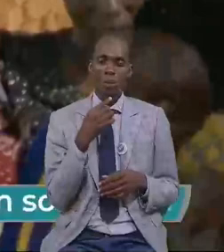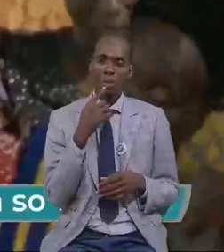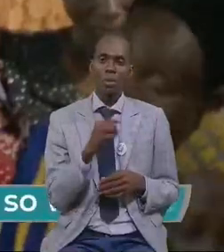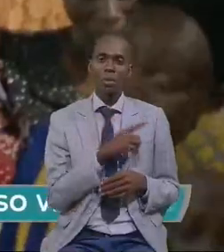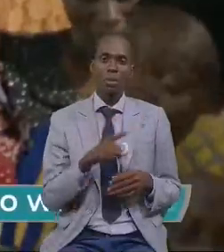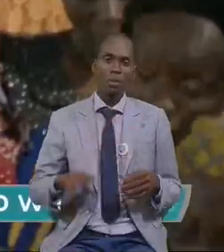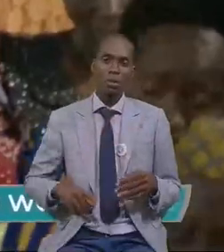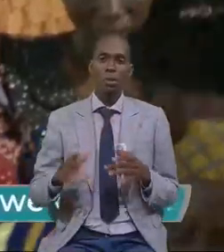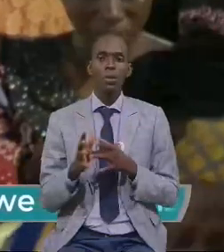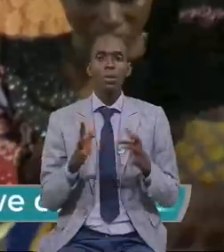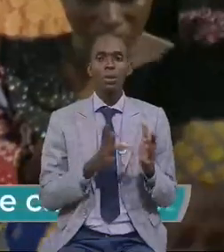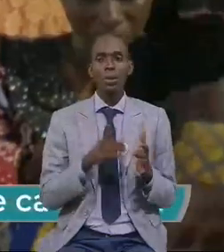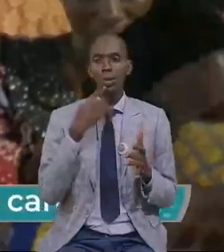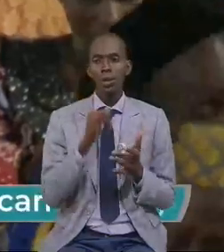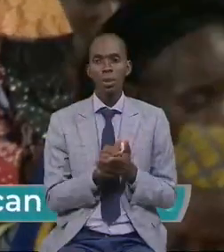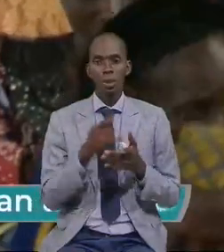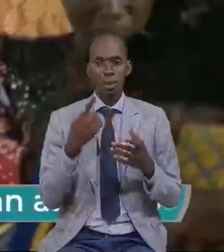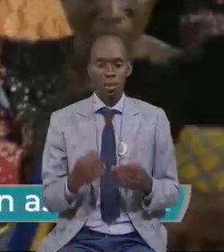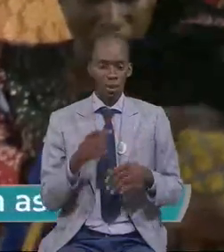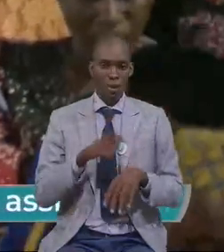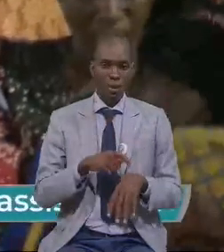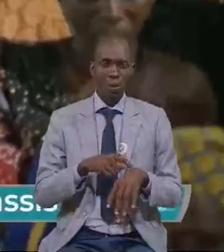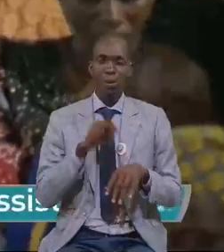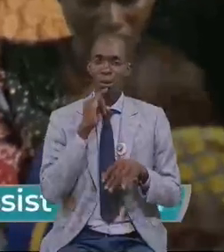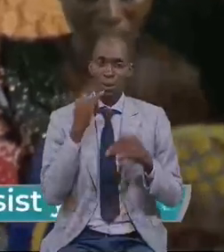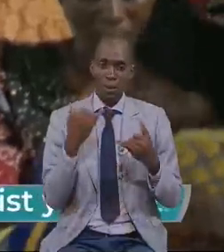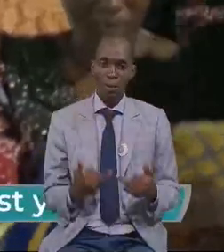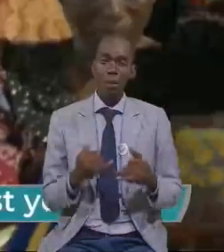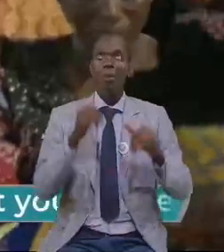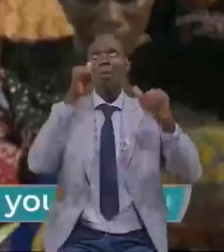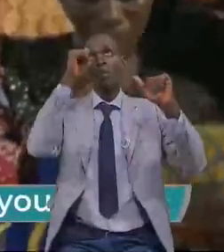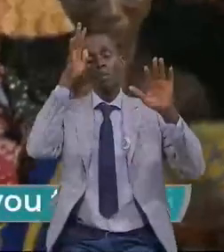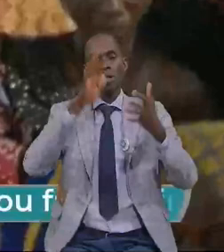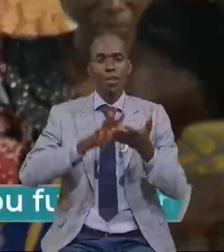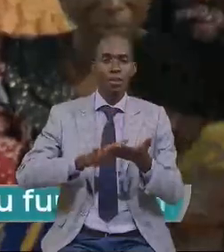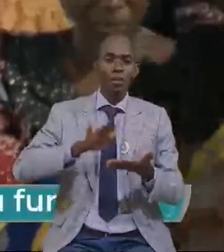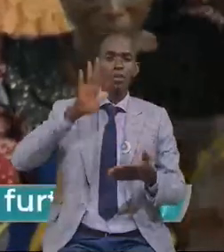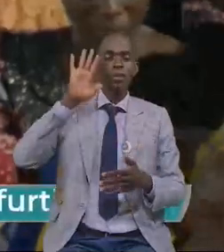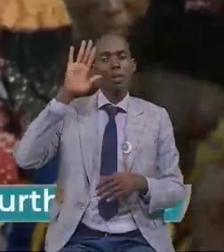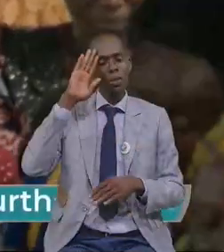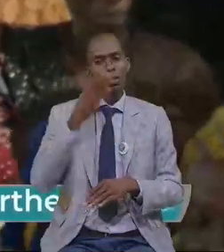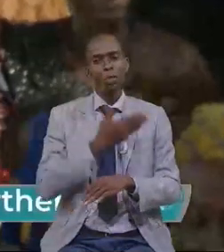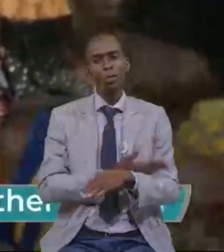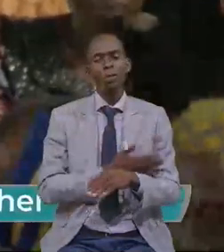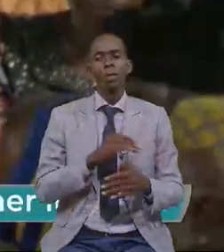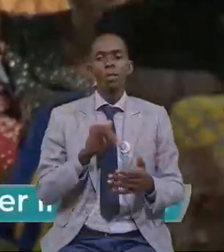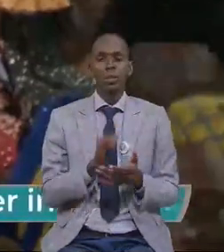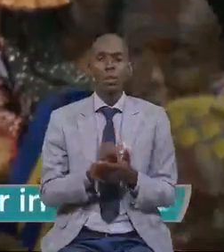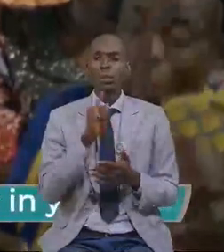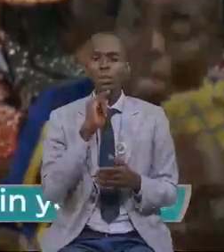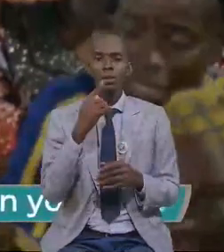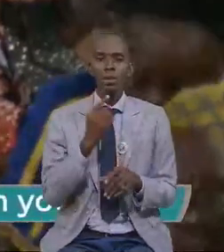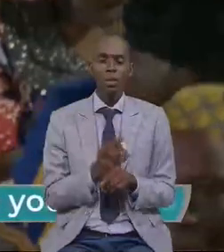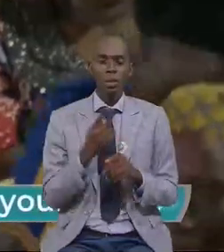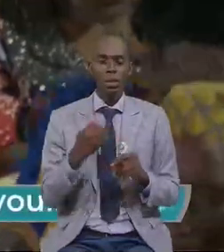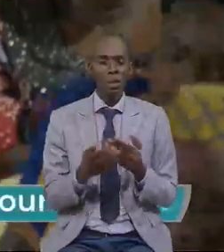le Seigneur Jésus a dit que l'heure est venue, Père, glorifie ton Fils. Voici la prière que vous devez faire.